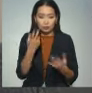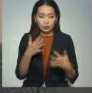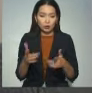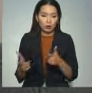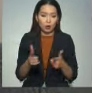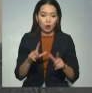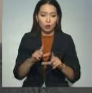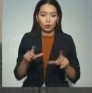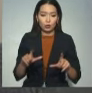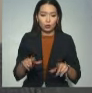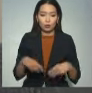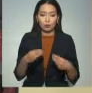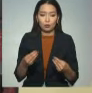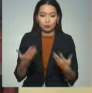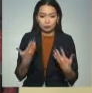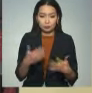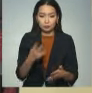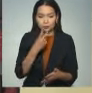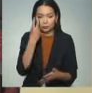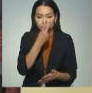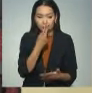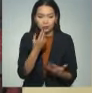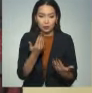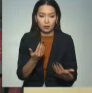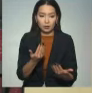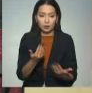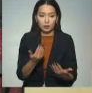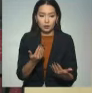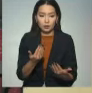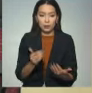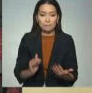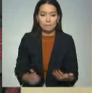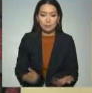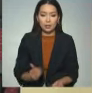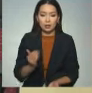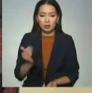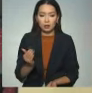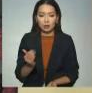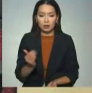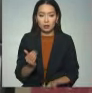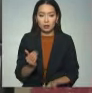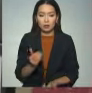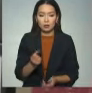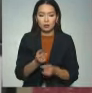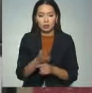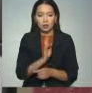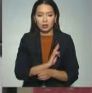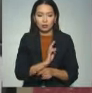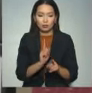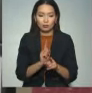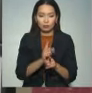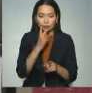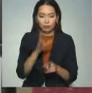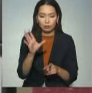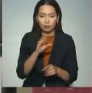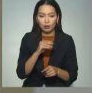Су ішінде суы да жоқ. Сонан кейін мынау мердігер компания біраз жұмыстарды абыр-сабыр жасаған.